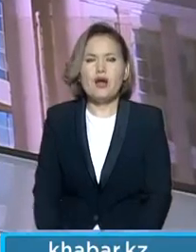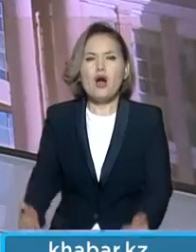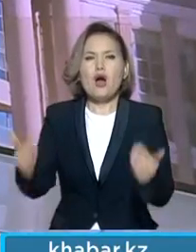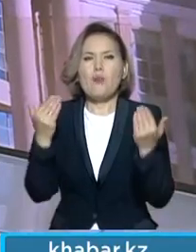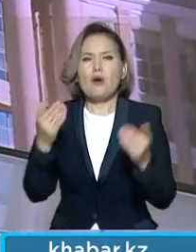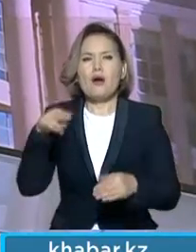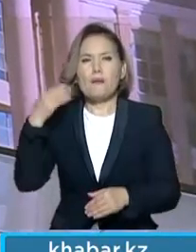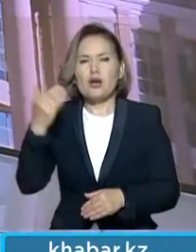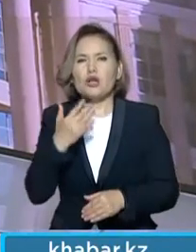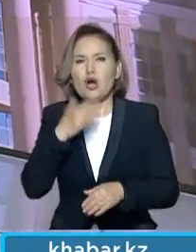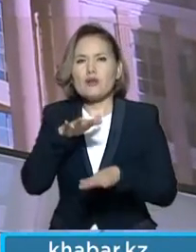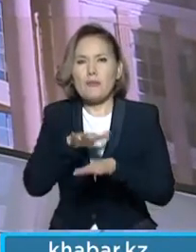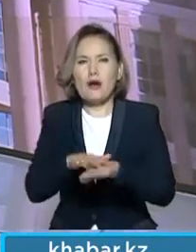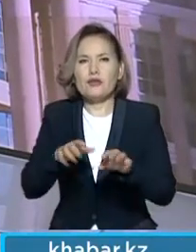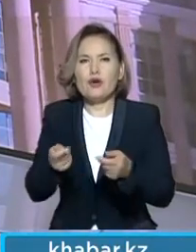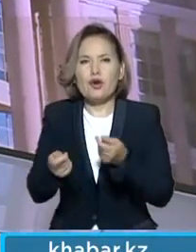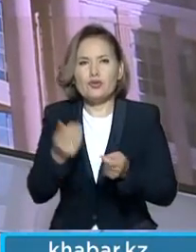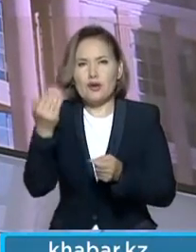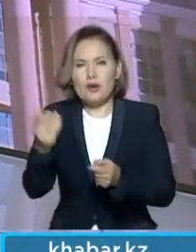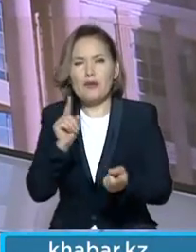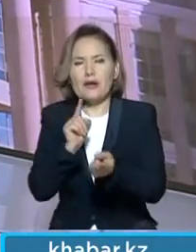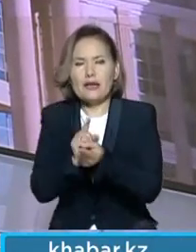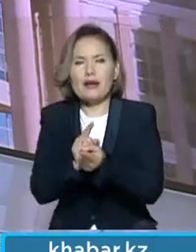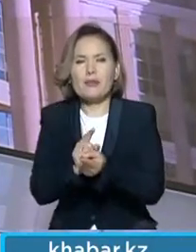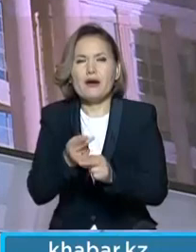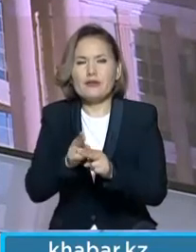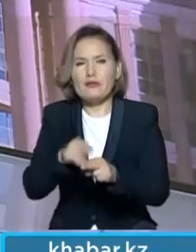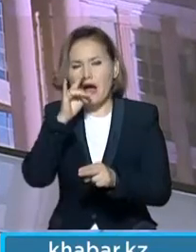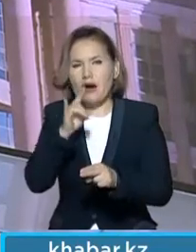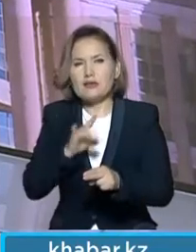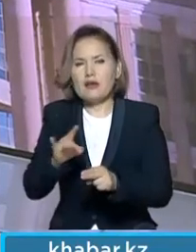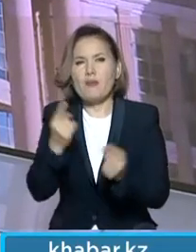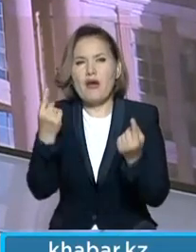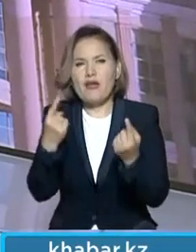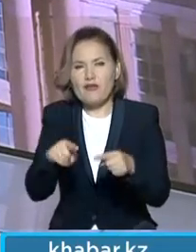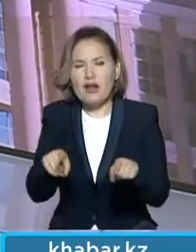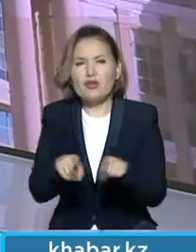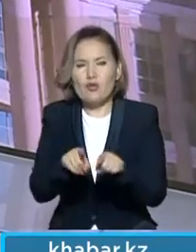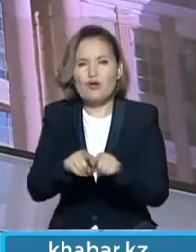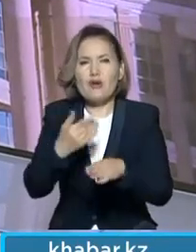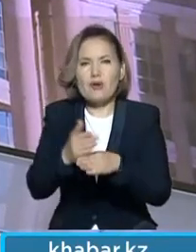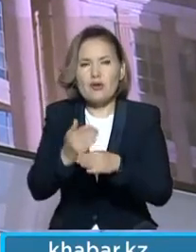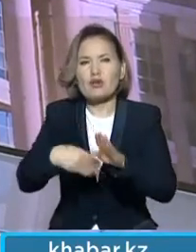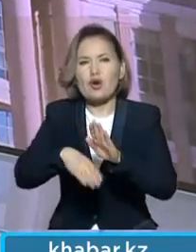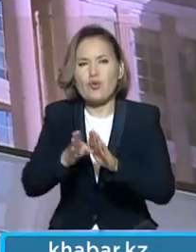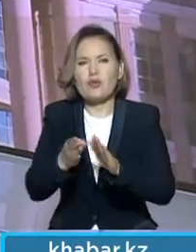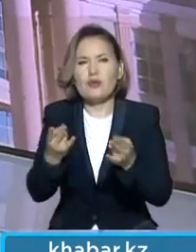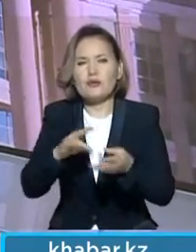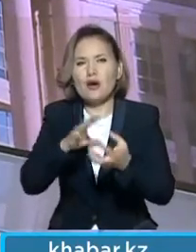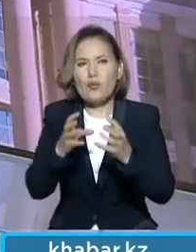Бүгін президент ұлттық банк төрағасына инфляцияны одан әрі тұрақтандыру керектігін тапсырды. Қазір ол маусым айының қорытындысы